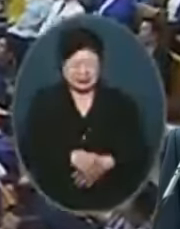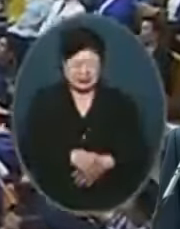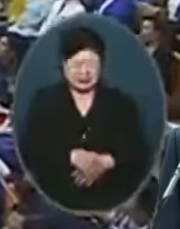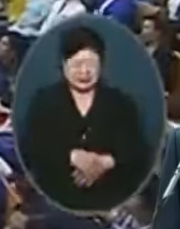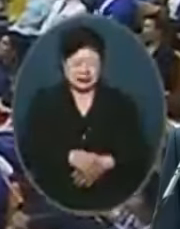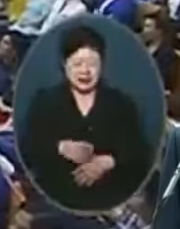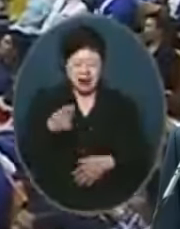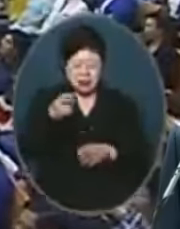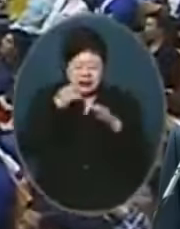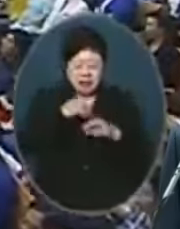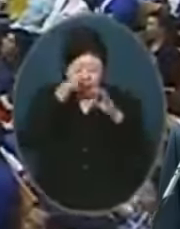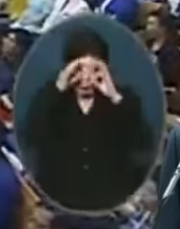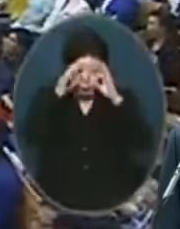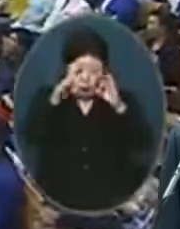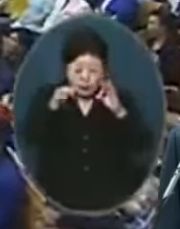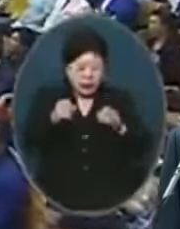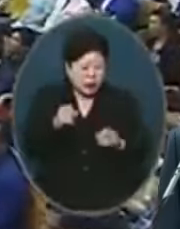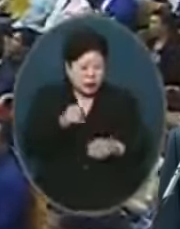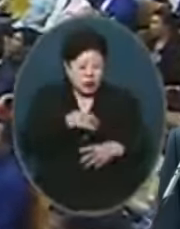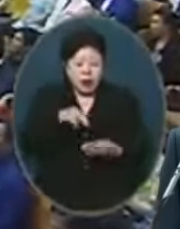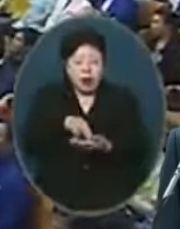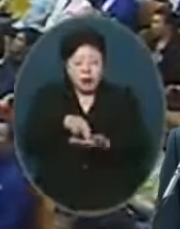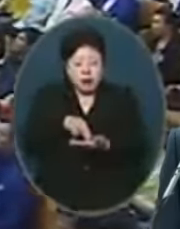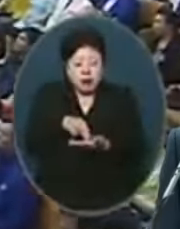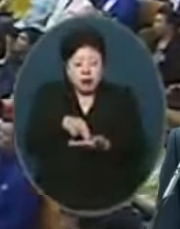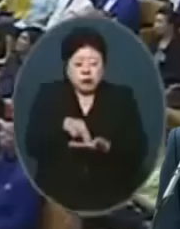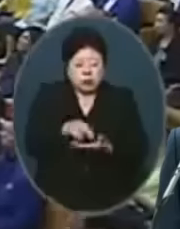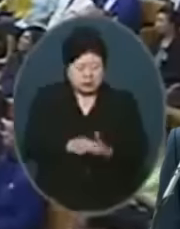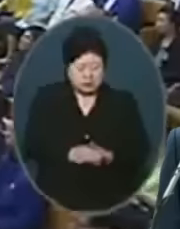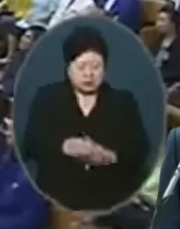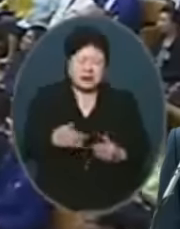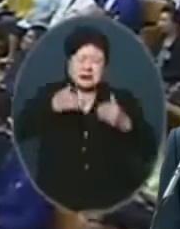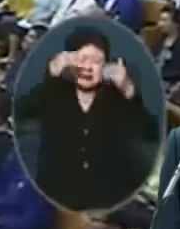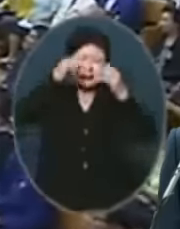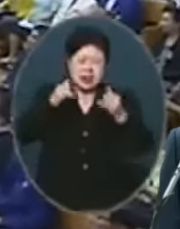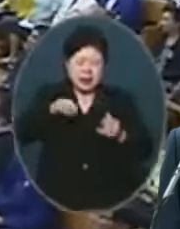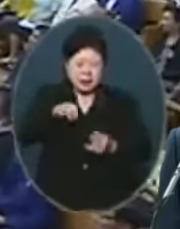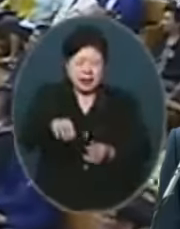정탐을 할 때 혼비백산할 수밖에 없죠.